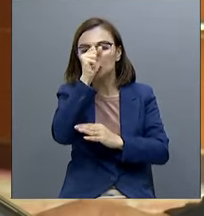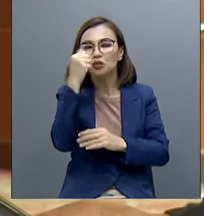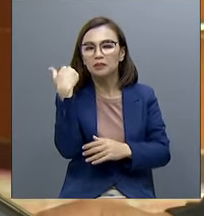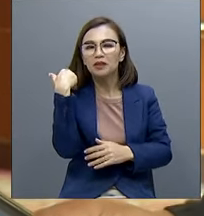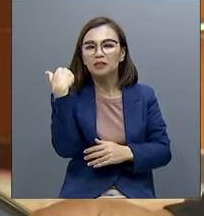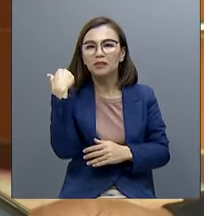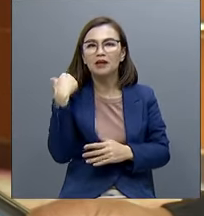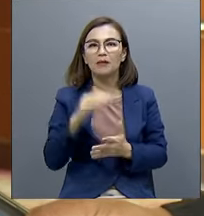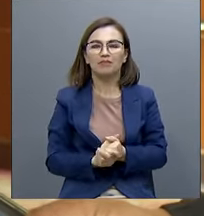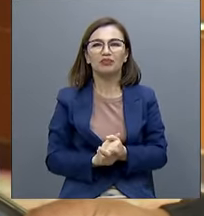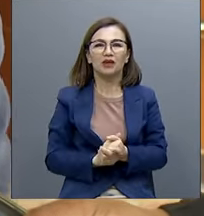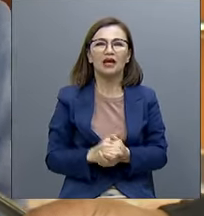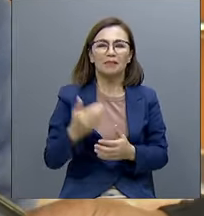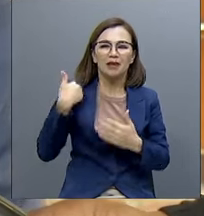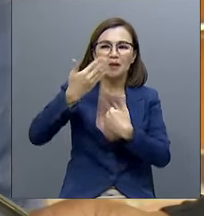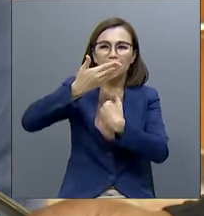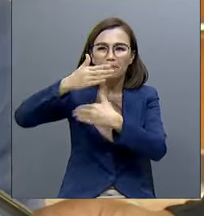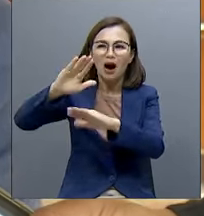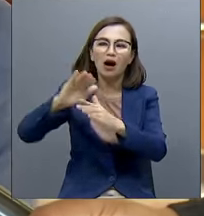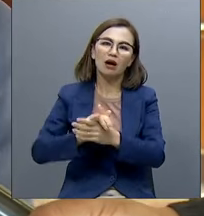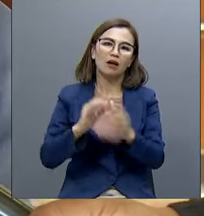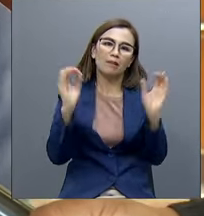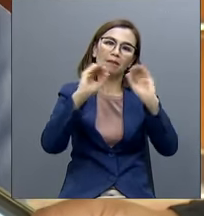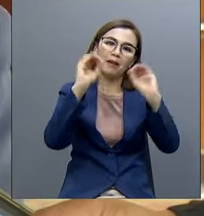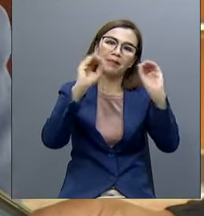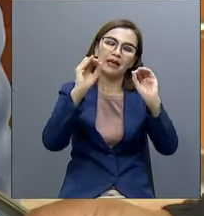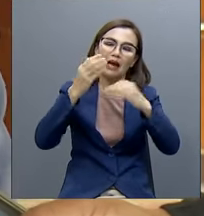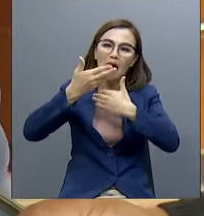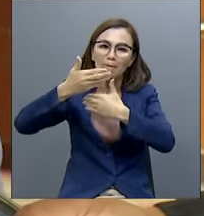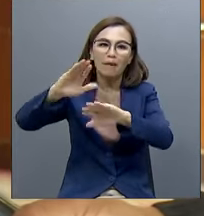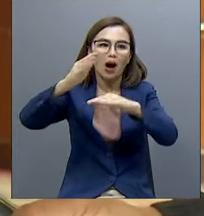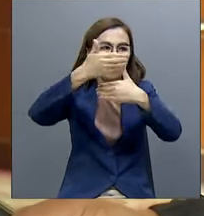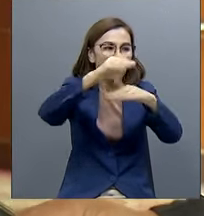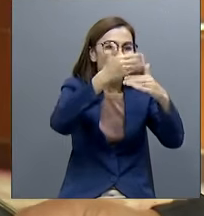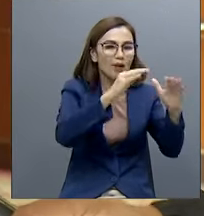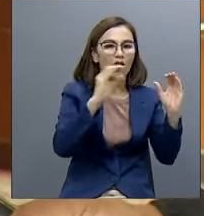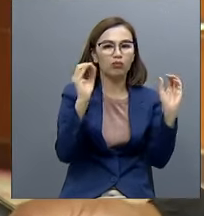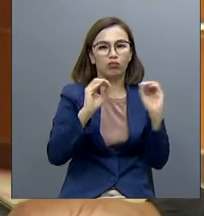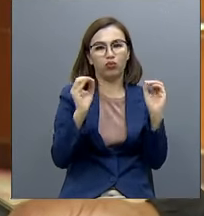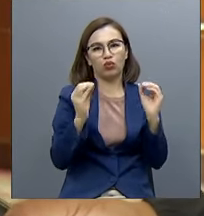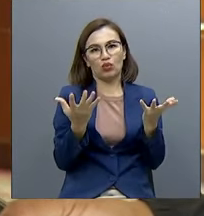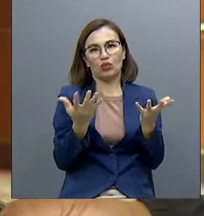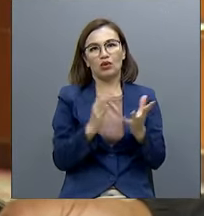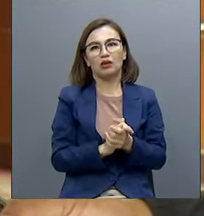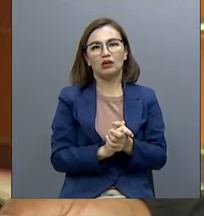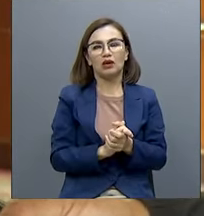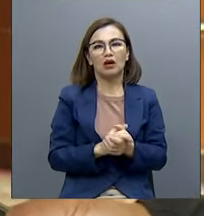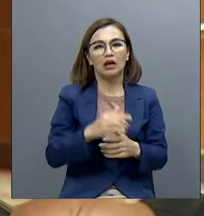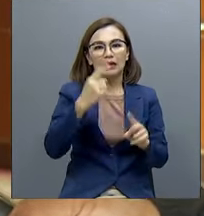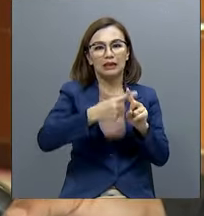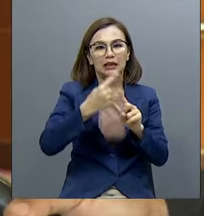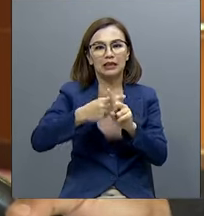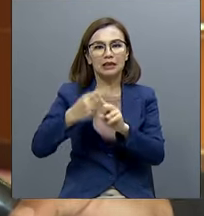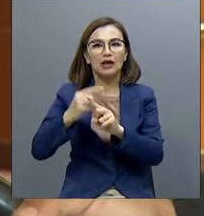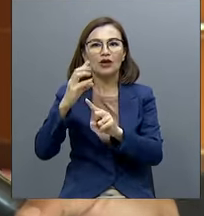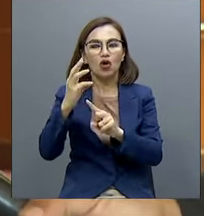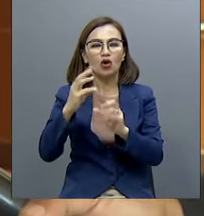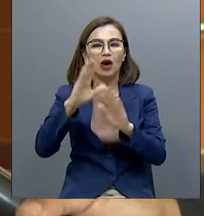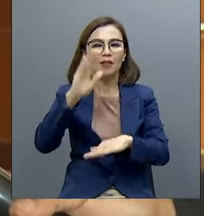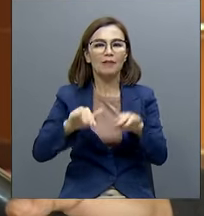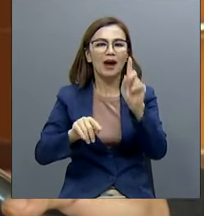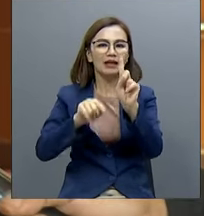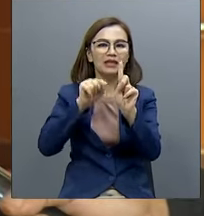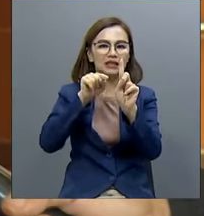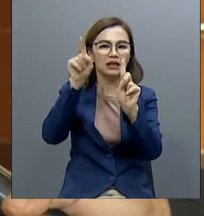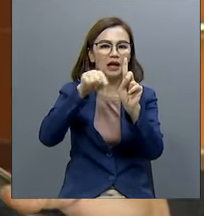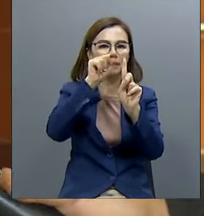Exportไม่ได้ส่งเลยติดลบอืใช่ปีนี้ครึ่งปีแรกไม่เกิน 1%บวก